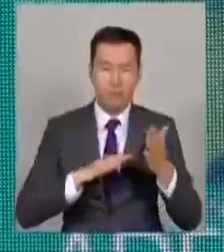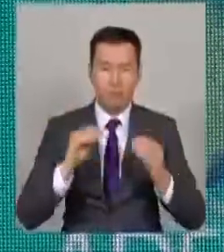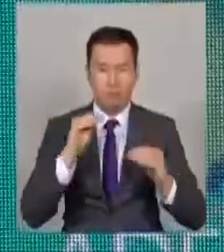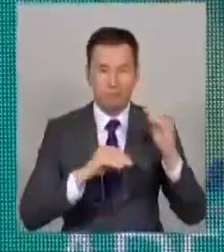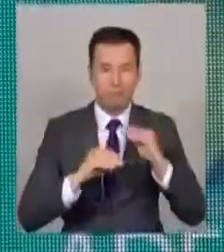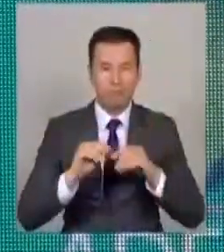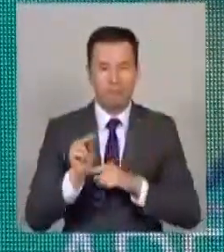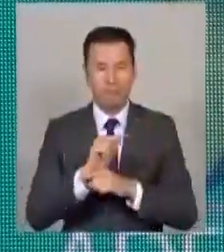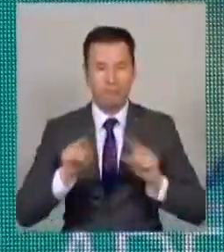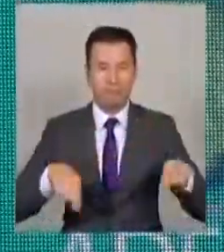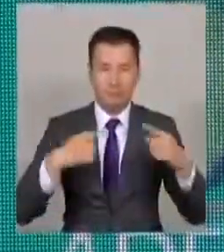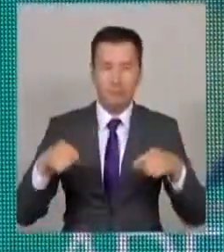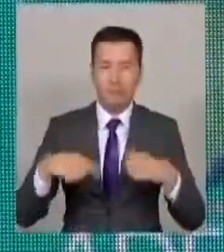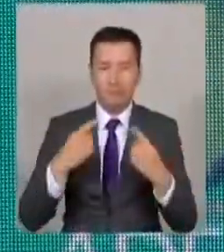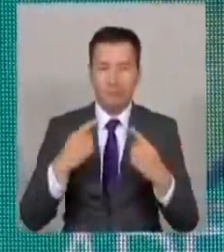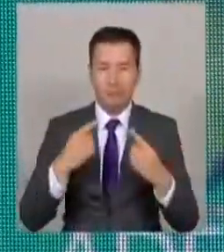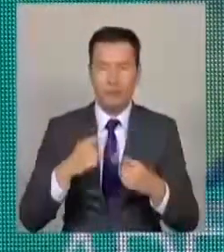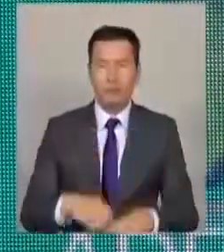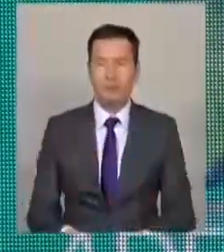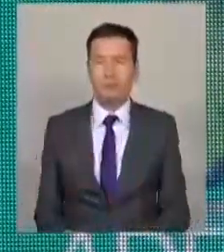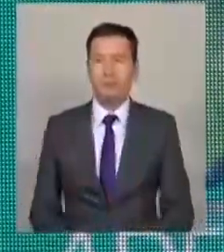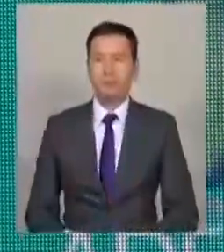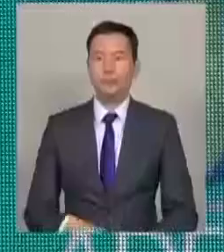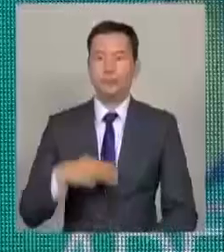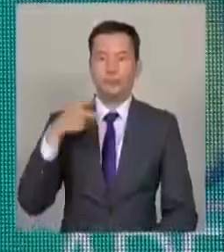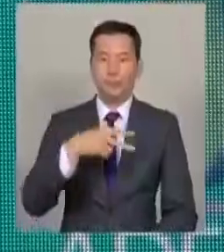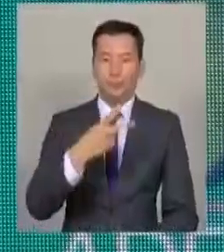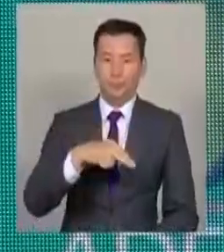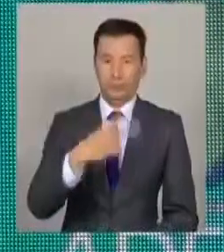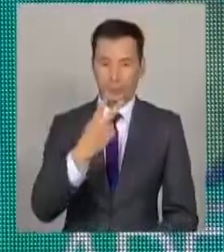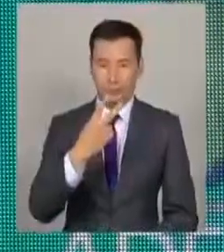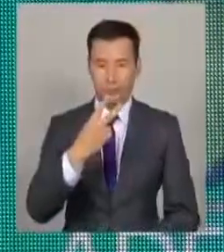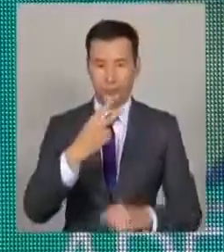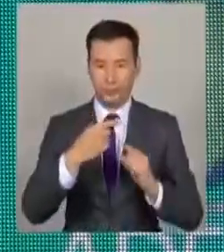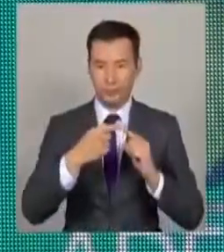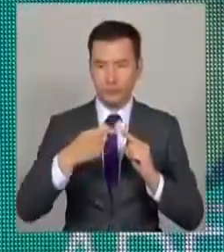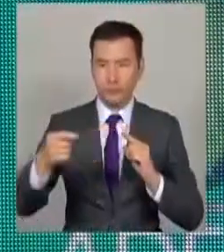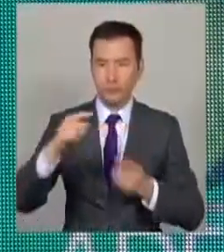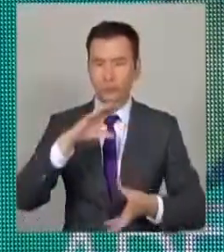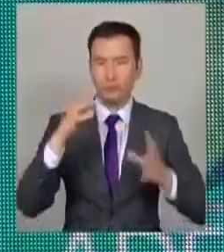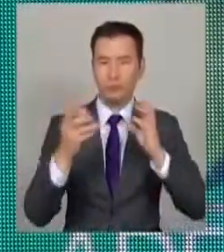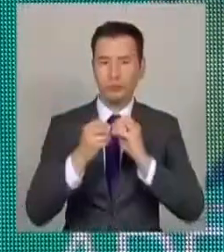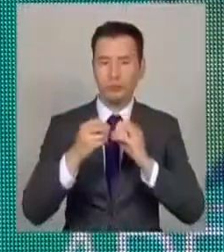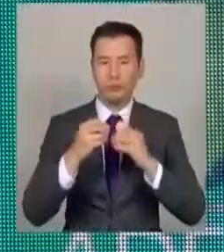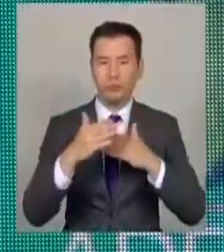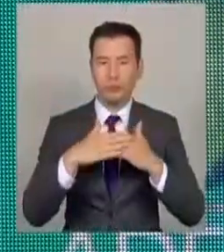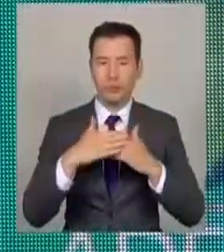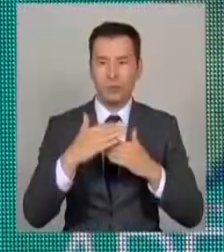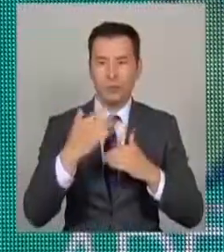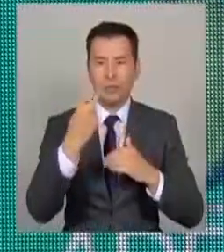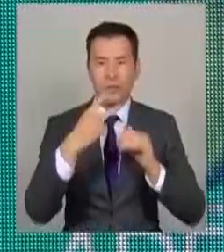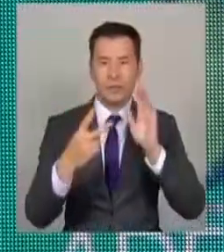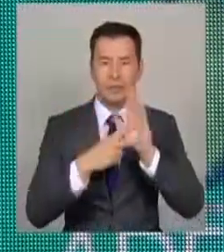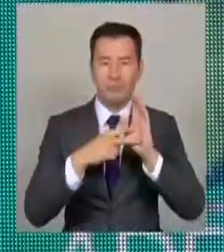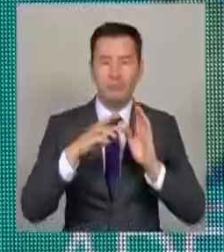келеді. 2022 жылдың қорытындысы бойынша Қазақстанға тікелей инвестициялардың жалпы ағыны 28 миллиард долларды